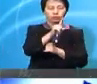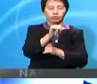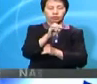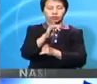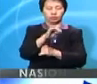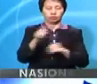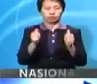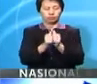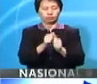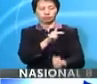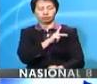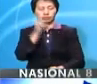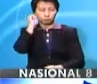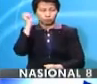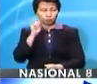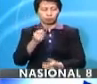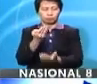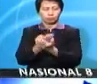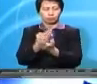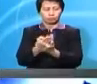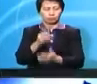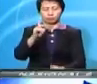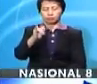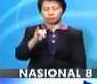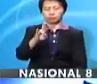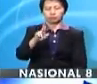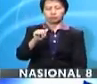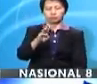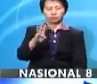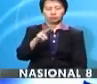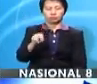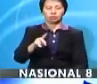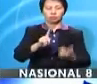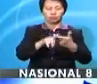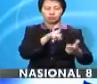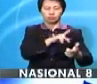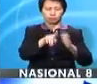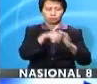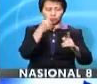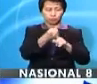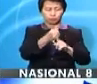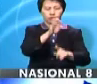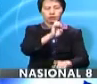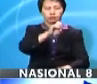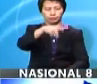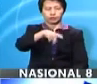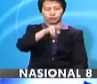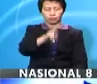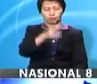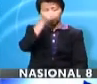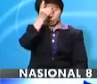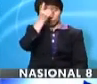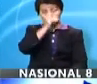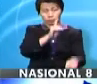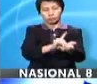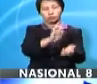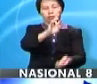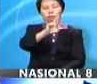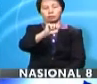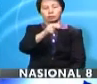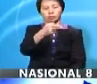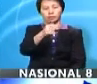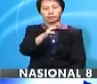Ketua Setiausaha Perbendaharaan Tan Sri Irwan Seriga Abdullah dan Ketua Pengarah Unit Perancang Ekonomi EPU Datuk Sri Dr. Rahmat